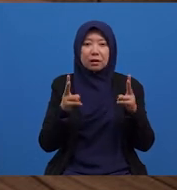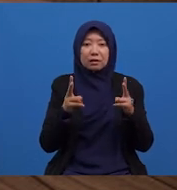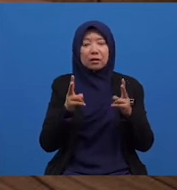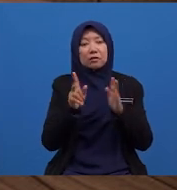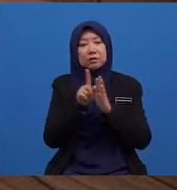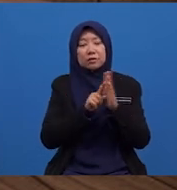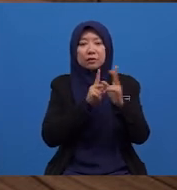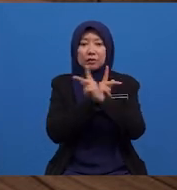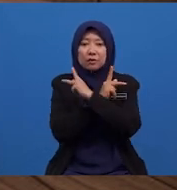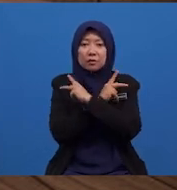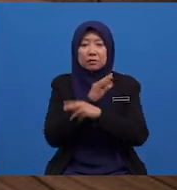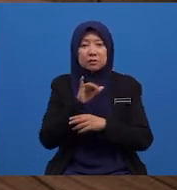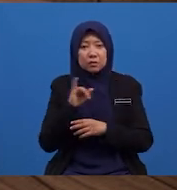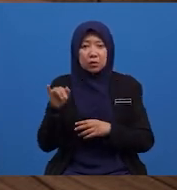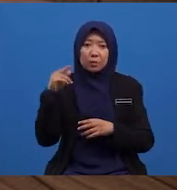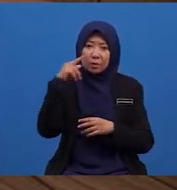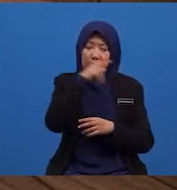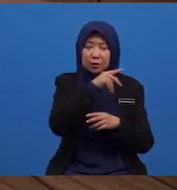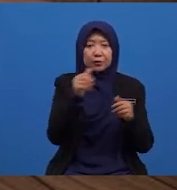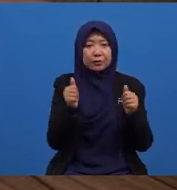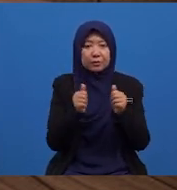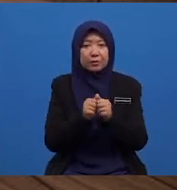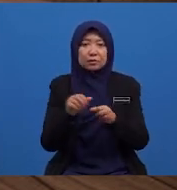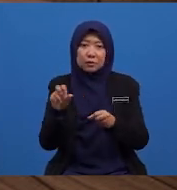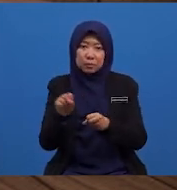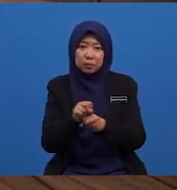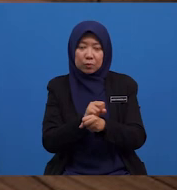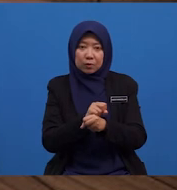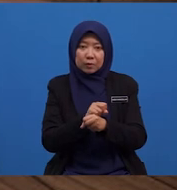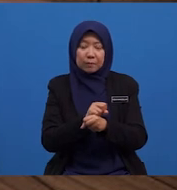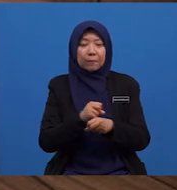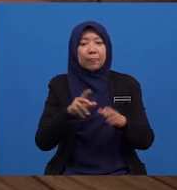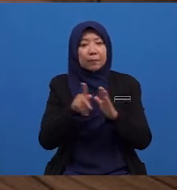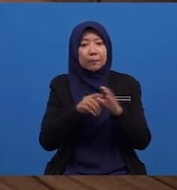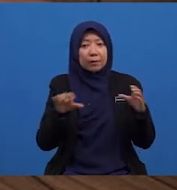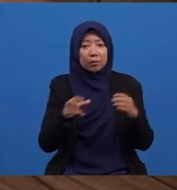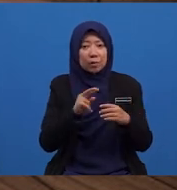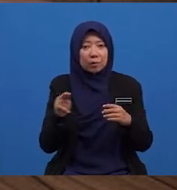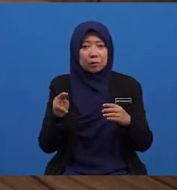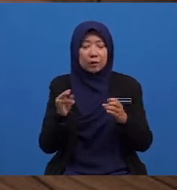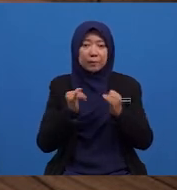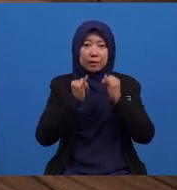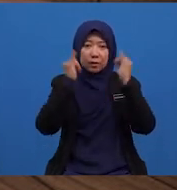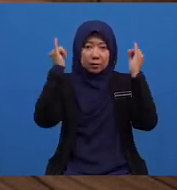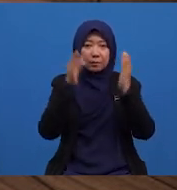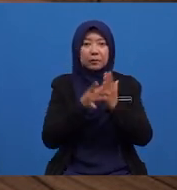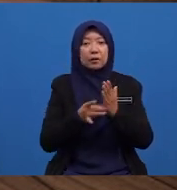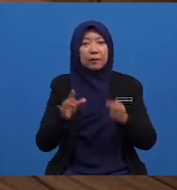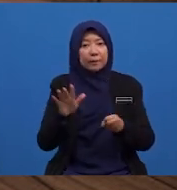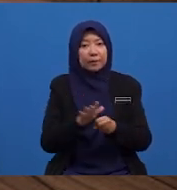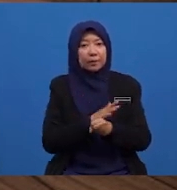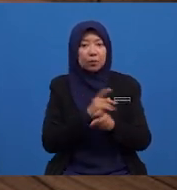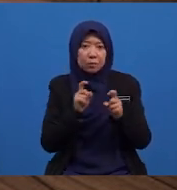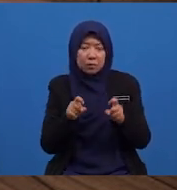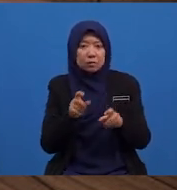dikasihi dan dipelihara dengan sempurna. Perbuatan menatang minyak yang penuh perlu dilakukan dengan